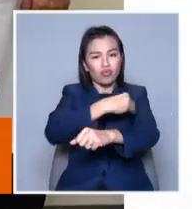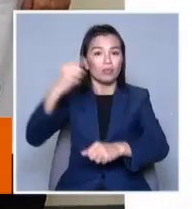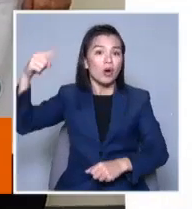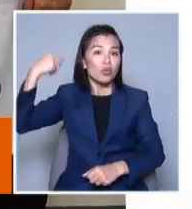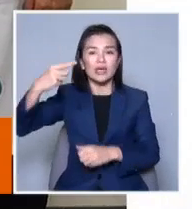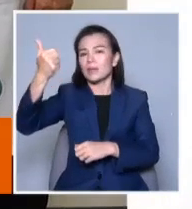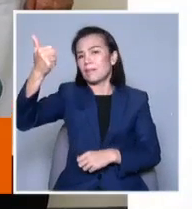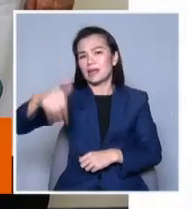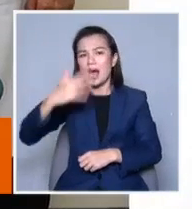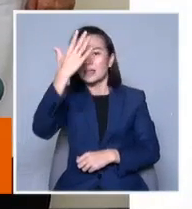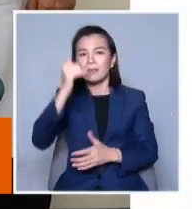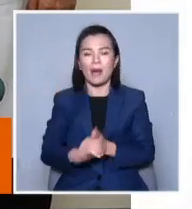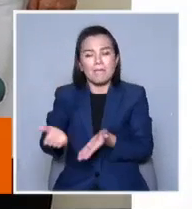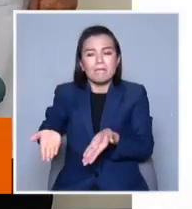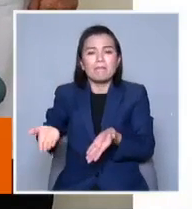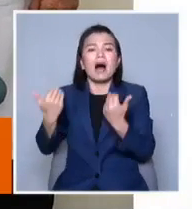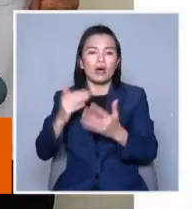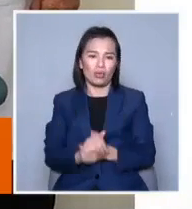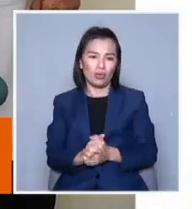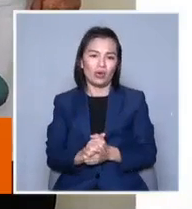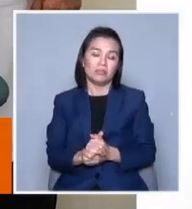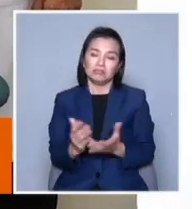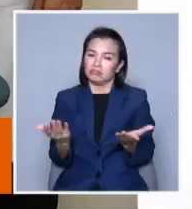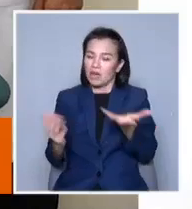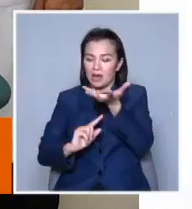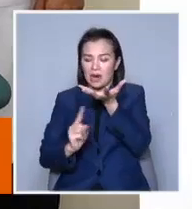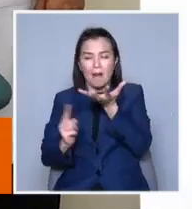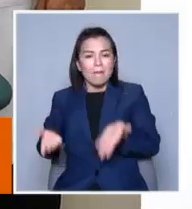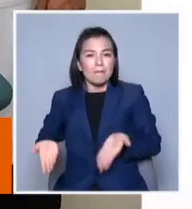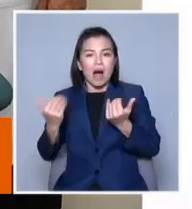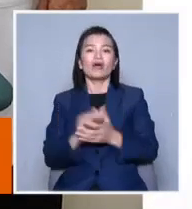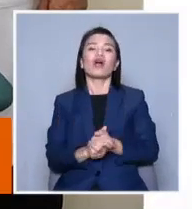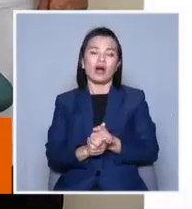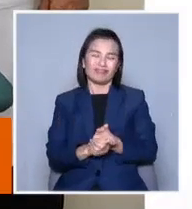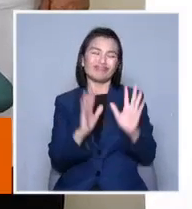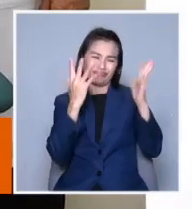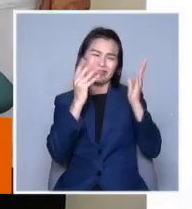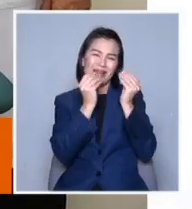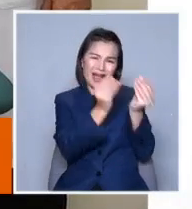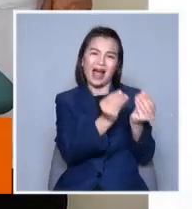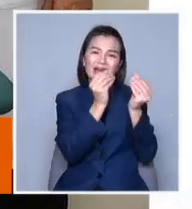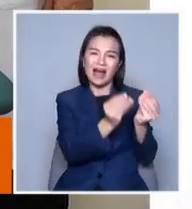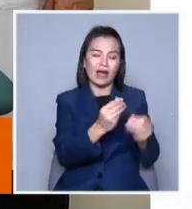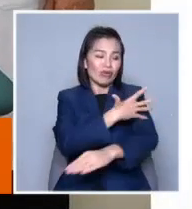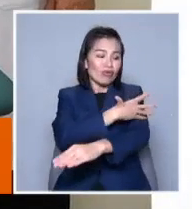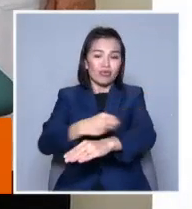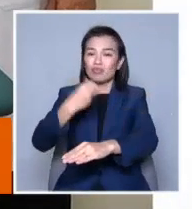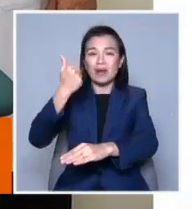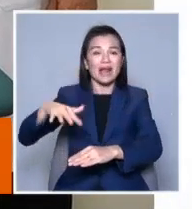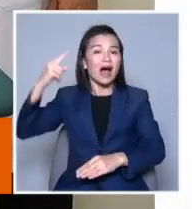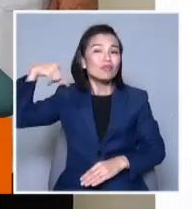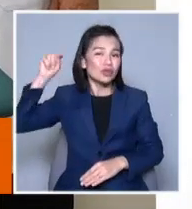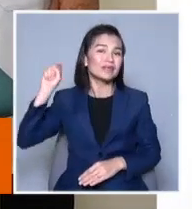สามารถบริจาคได้เพราะว่าน้ำหนักไม่ถึงเกณฑ์ก็ทำหน้าที่ให้กำลังใจแบบนี้ล่ะค่ะนอกจากนี้แล้วทาง